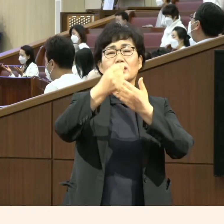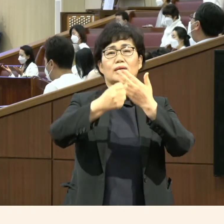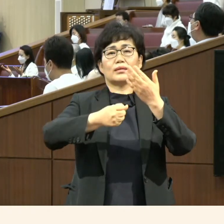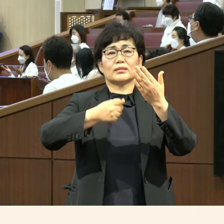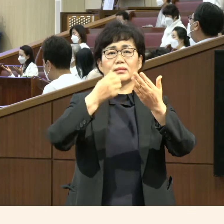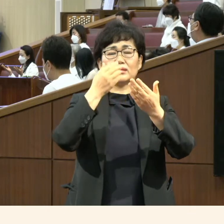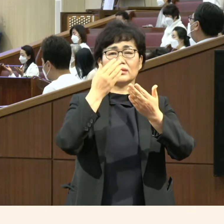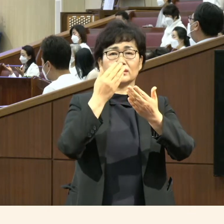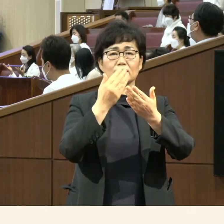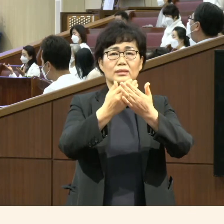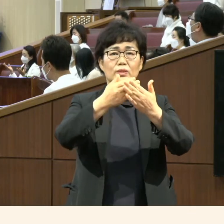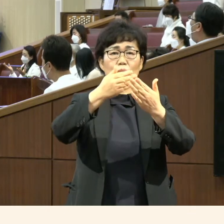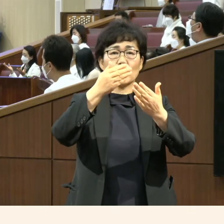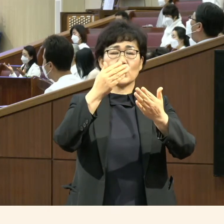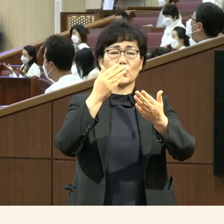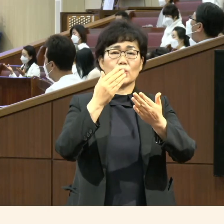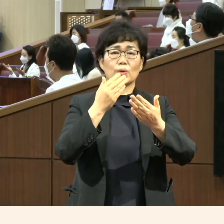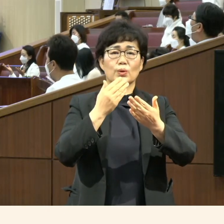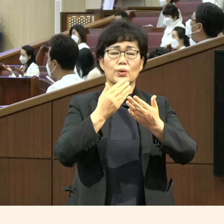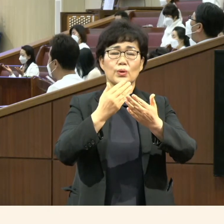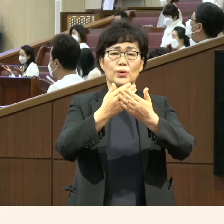바라보면서 주님께 고백합니다.